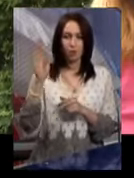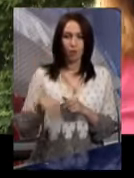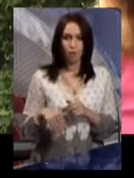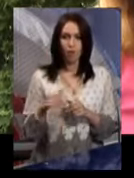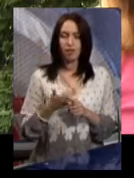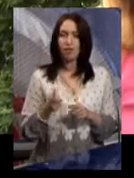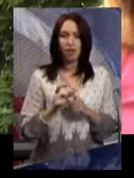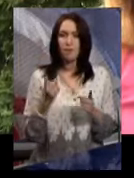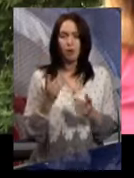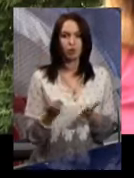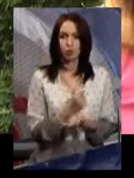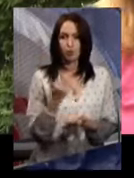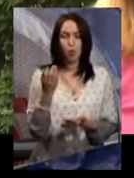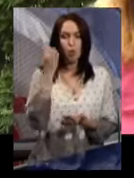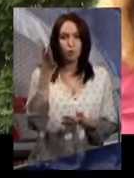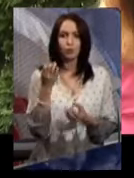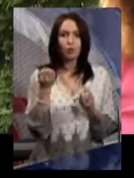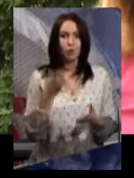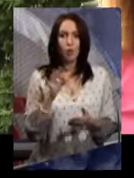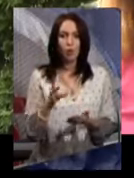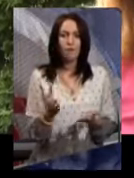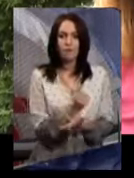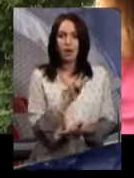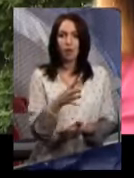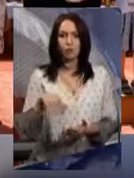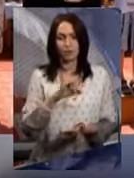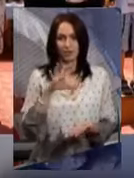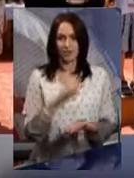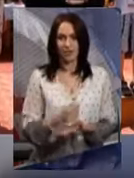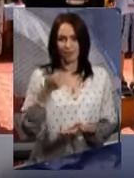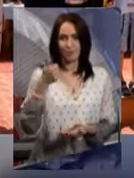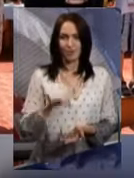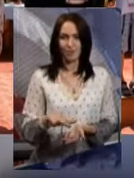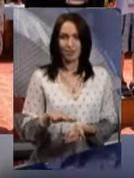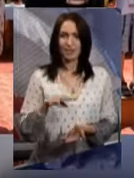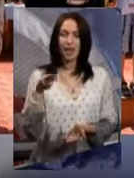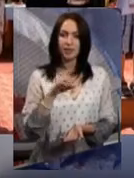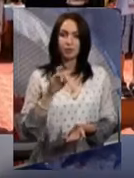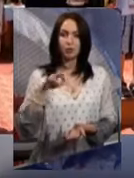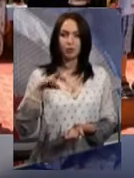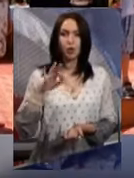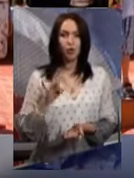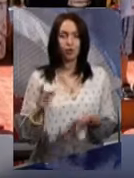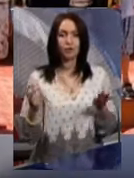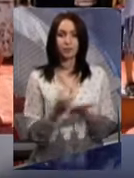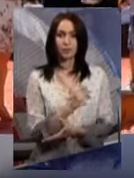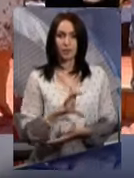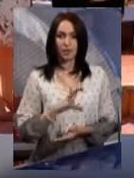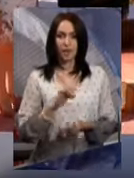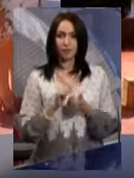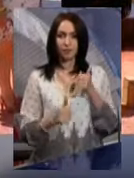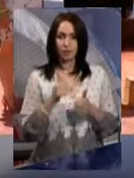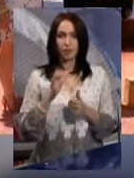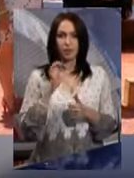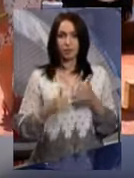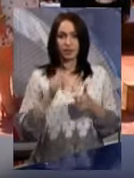молодец, он умничка, он просто победил всех и занял первое место. Тимур Золотар здобув медалі в боротьбі із